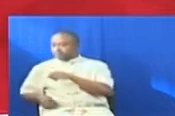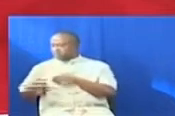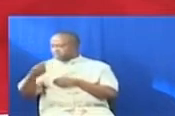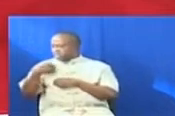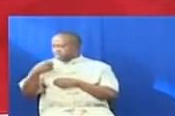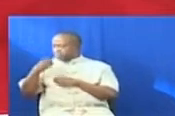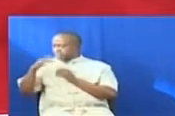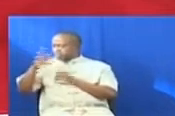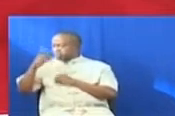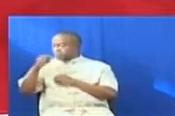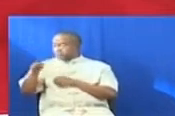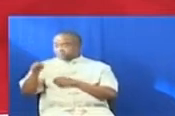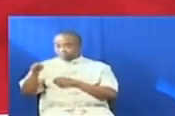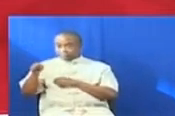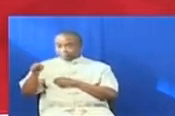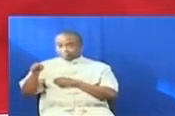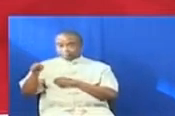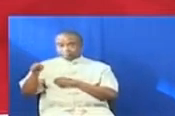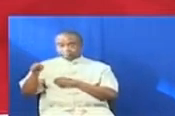fedha mheshimiwa